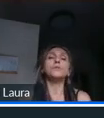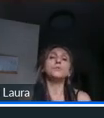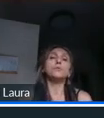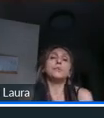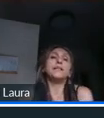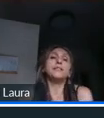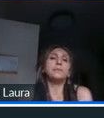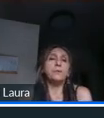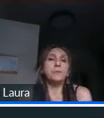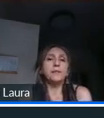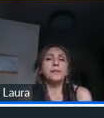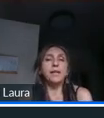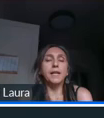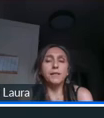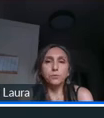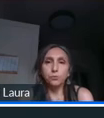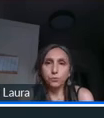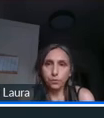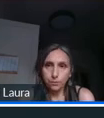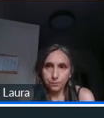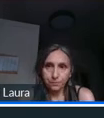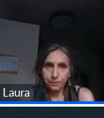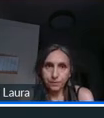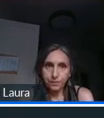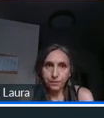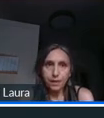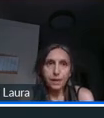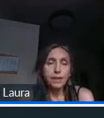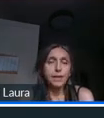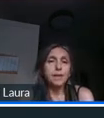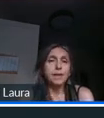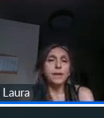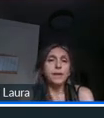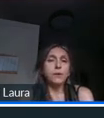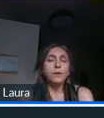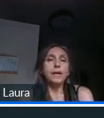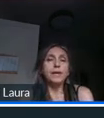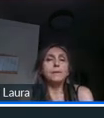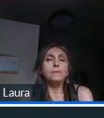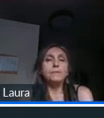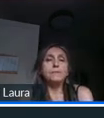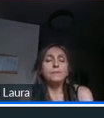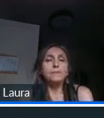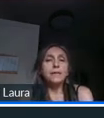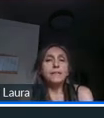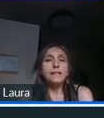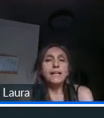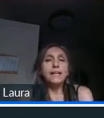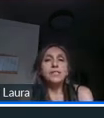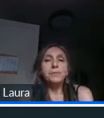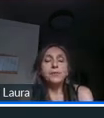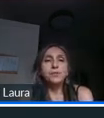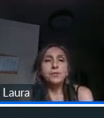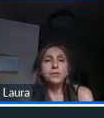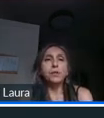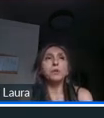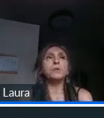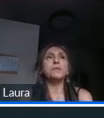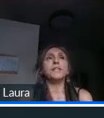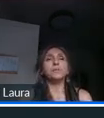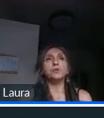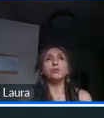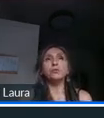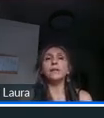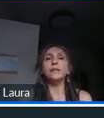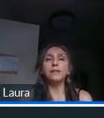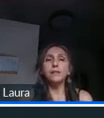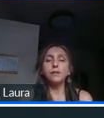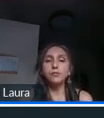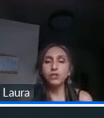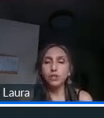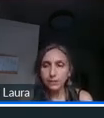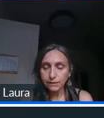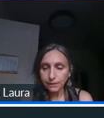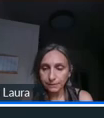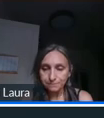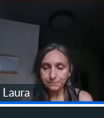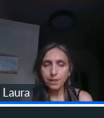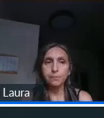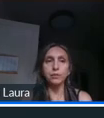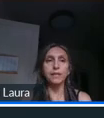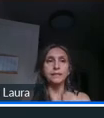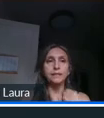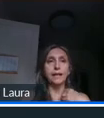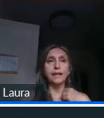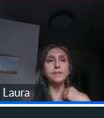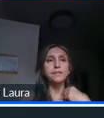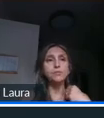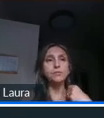quali sono gli strumenti per mettere a riuso? Ora, mettere a disposizione, qui vedremo strumenti, oggetti